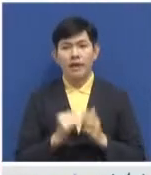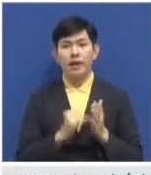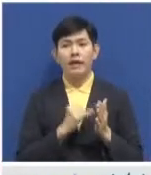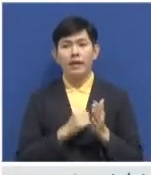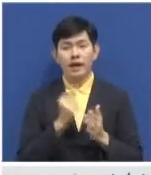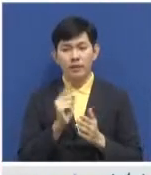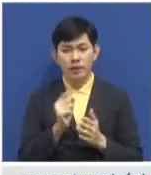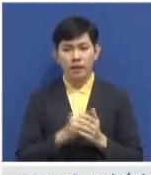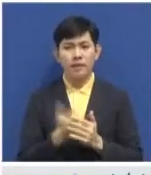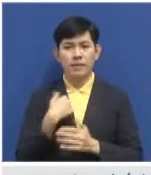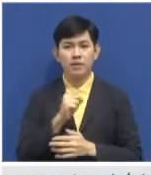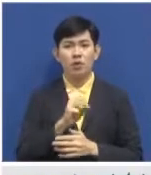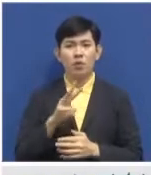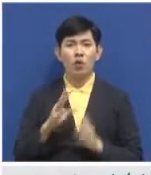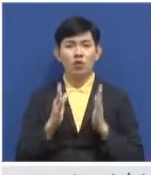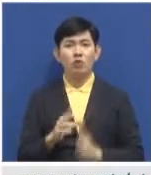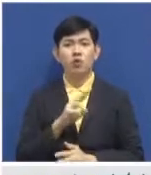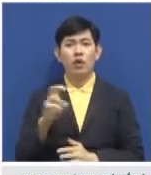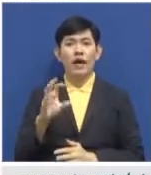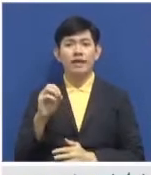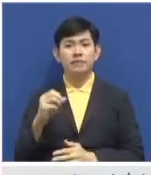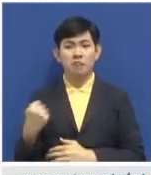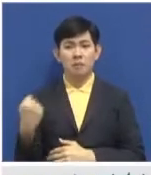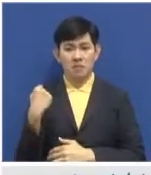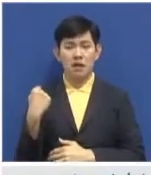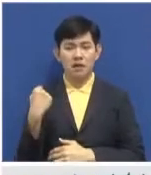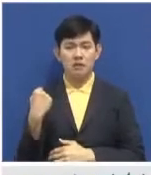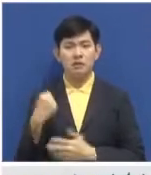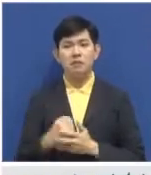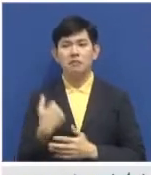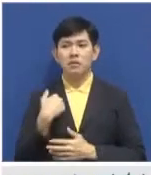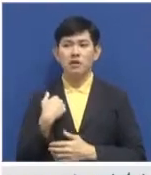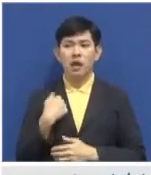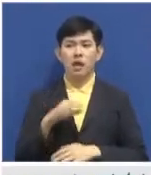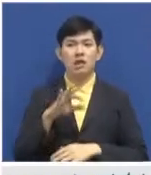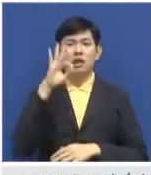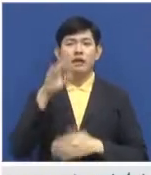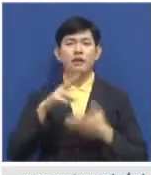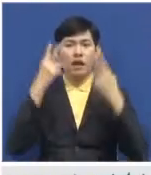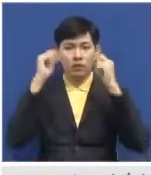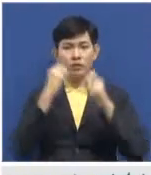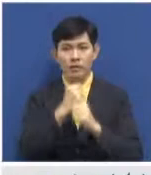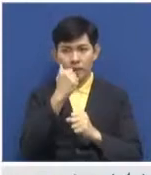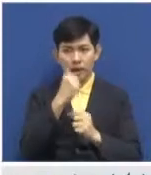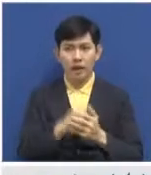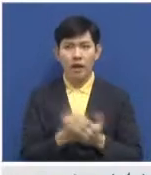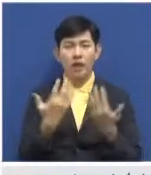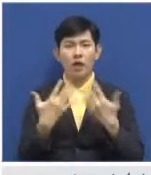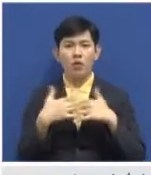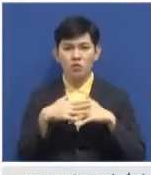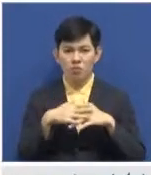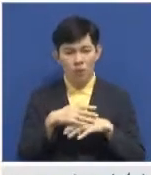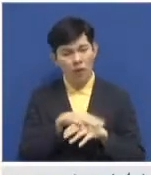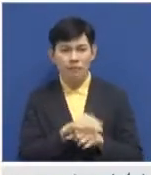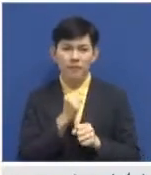ที่สุดก็คือมีสว250ท่านที่มีอำนาจมากมีอำนาจในการร่วมเลือกนายกรัฐมนตรีมีอำนาจร่วมในการออกกฎ